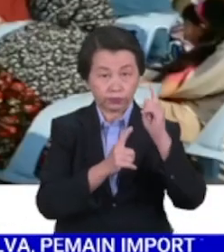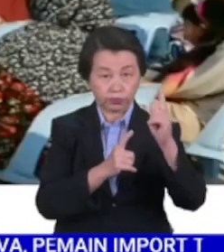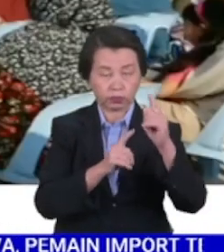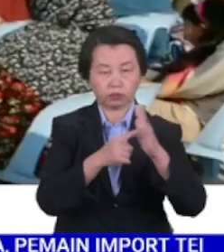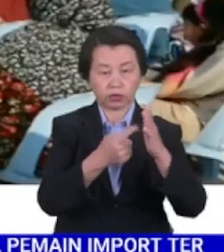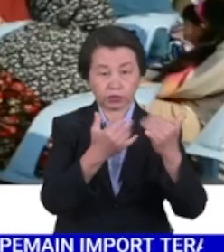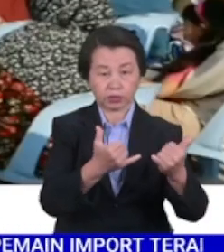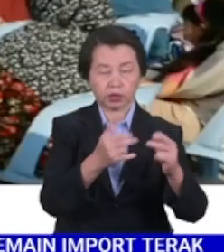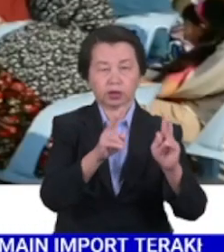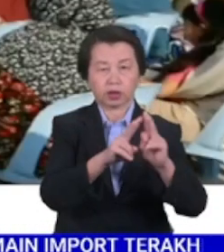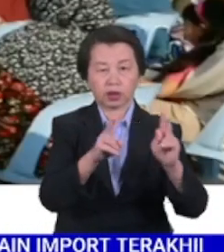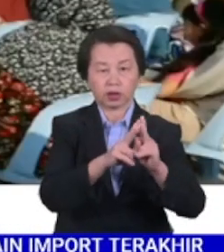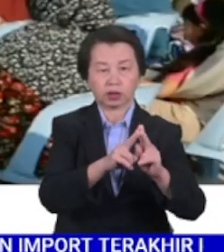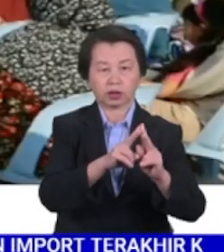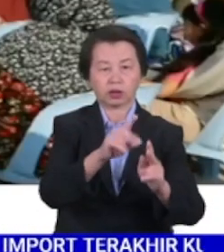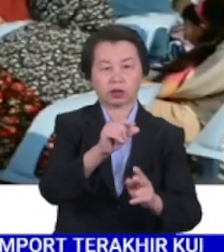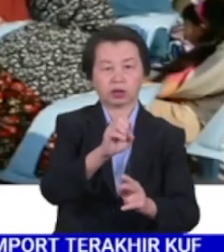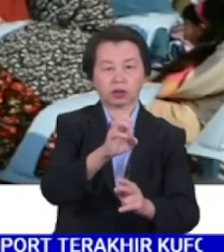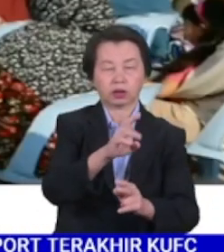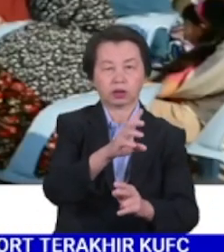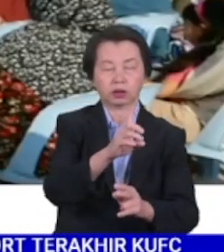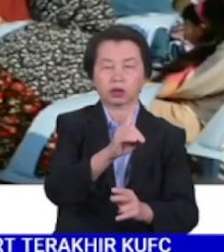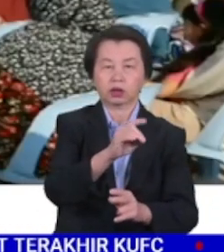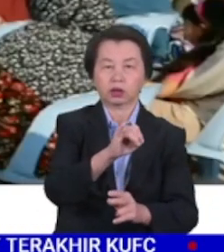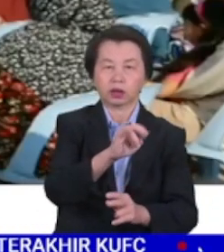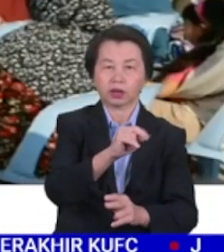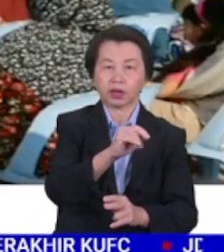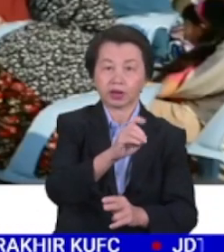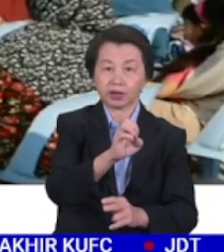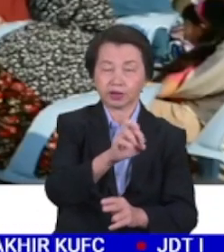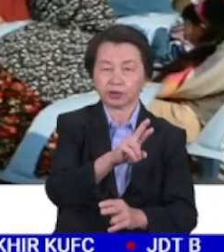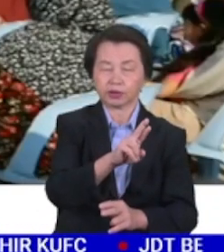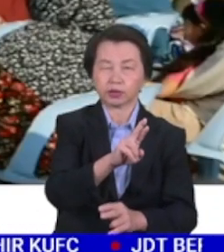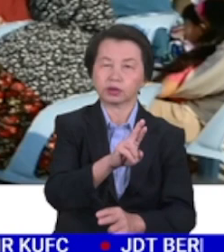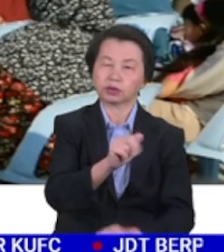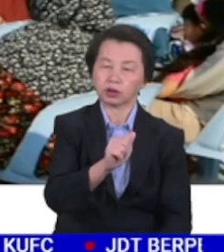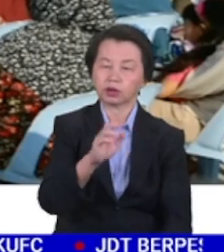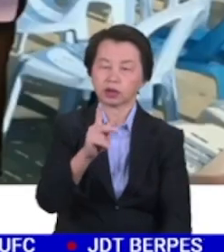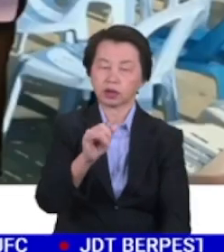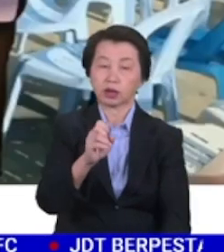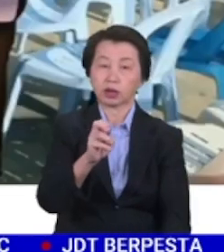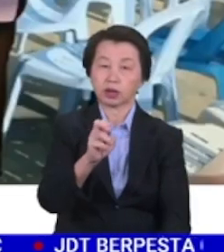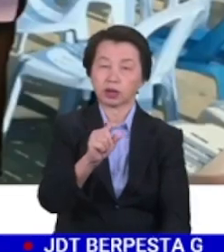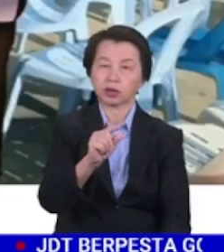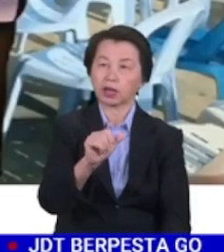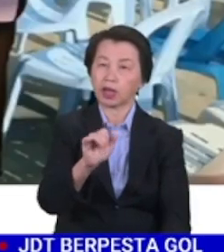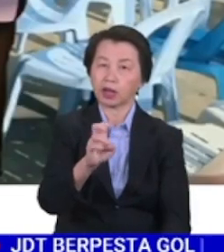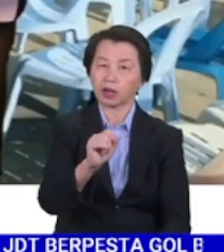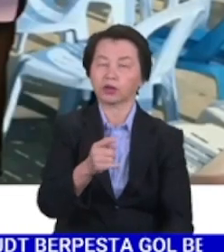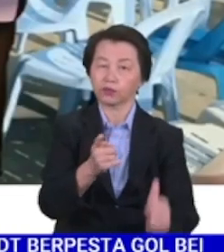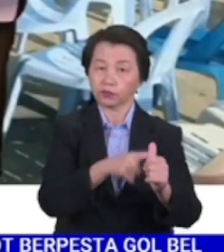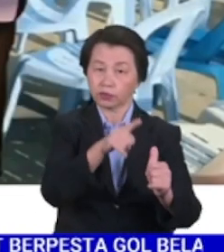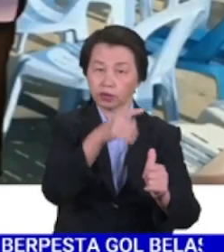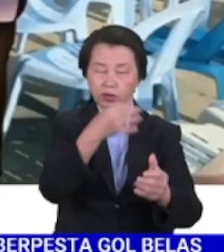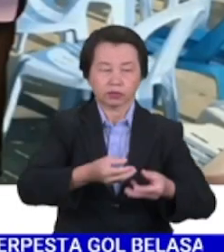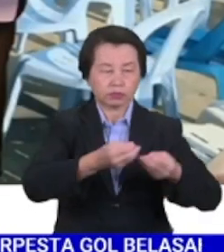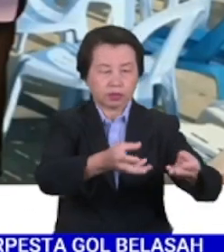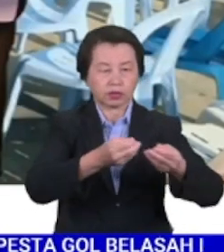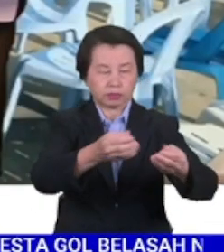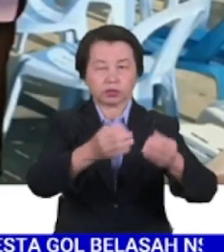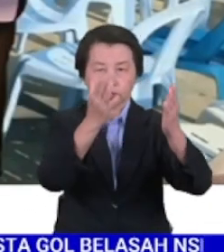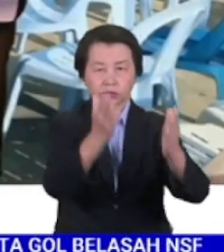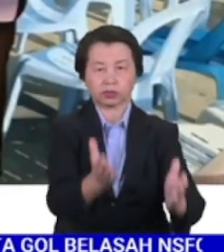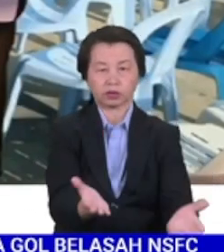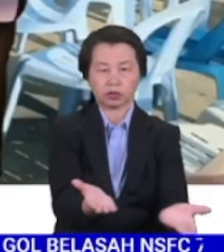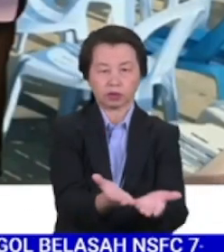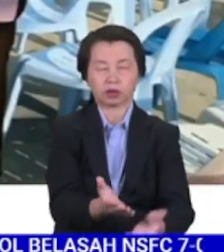hari ini di Kampung Behor Gandil di Dun Indra Kayangan sebagai lokasi pertama membabitkan pengagihan tong sampah